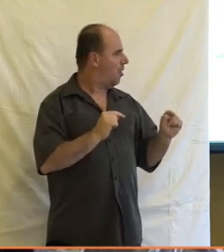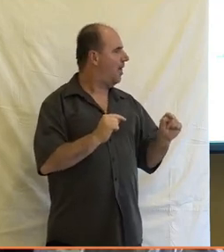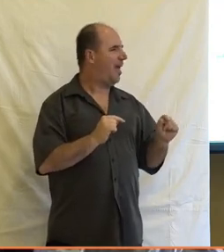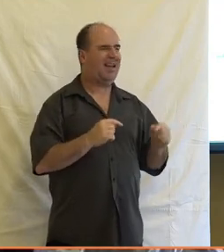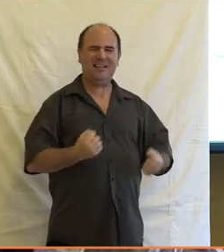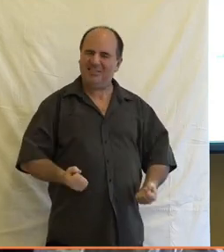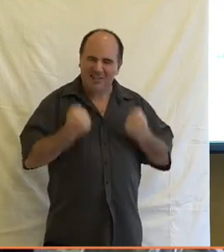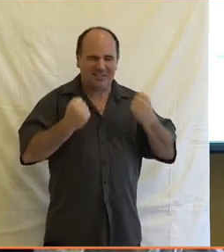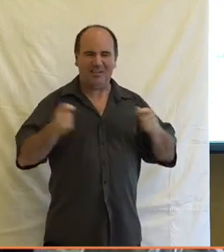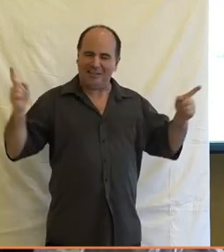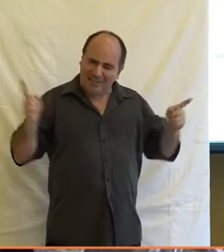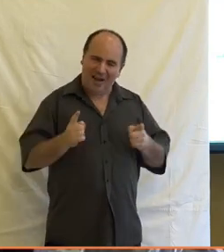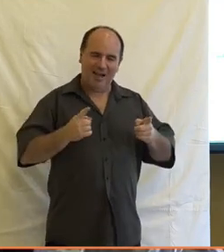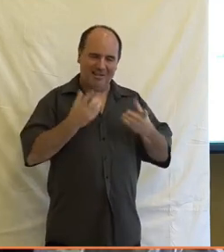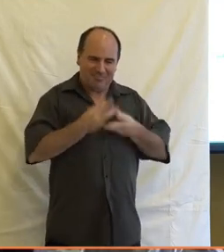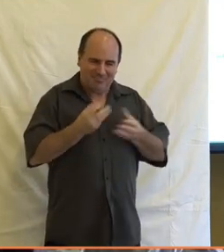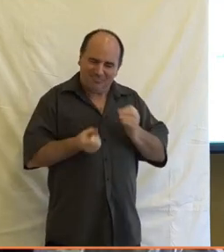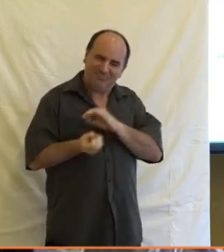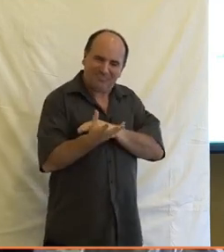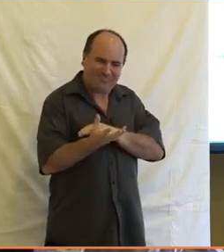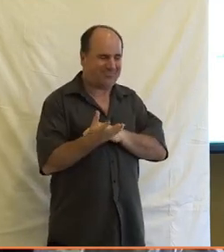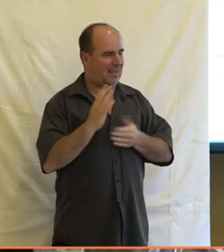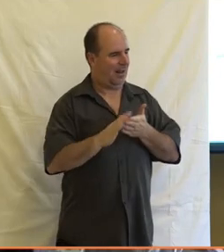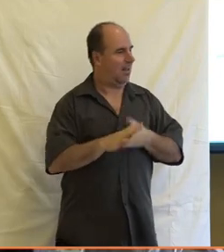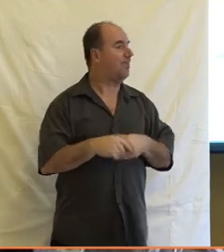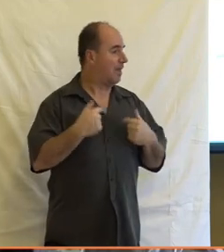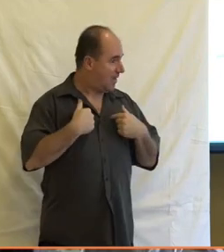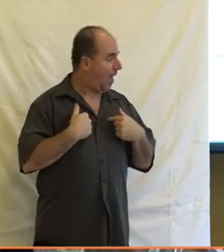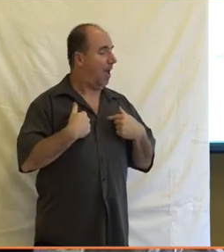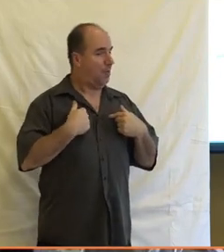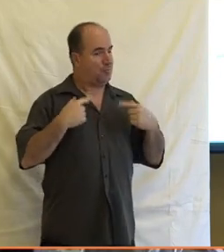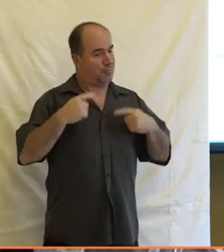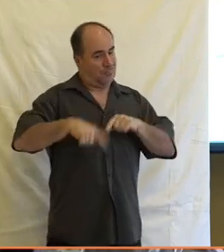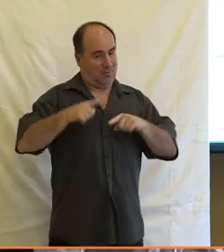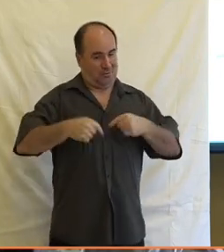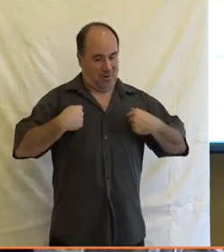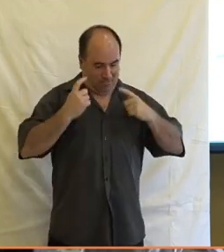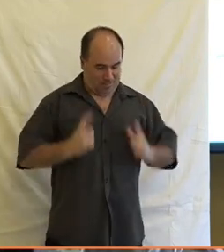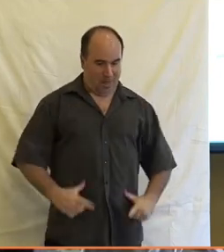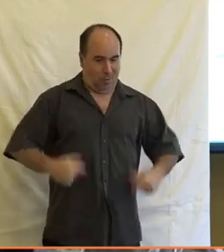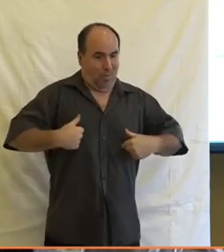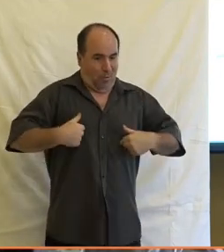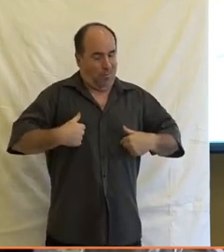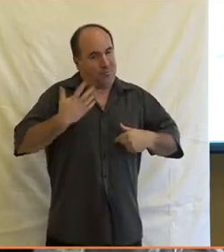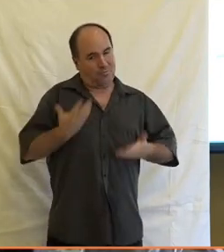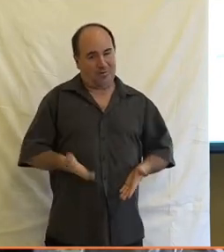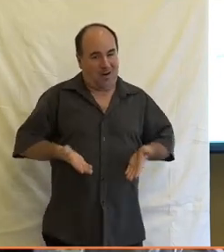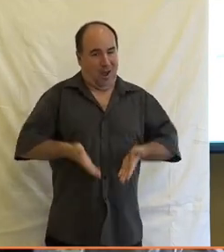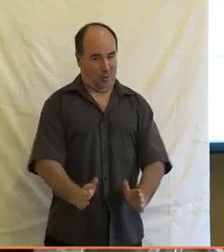krátce. To, já jsem se s těžkým handicapem už narodila. Byť nebyl hnedka viditelný, tak jsem se narodila